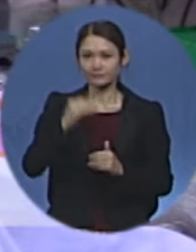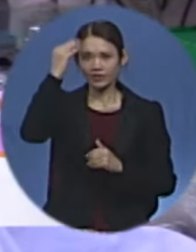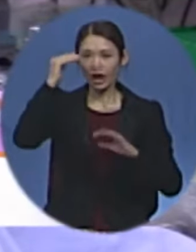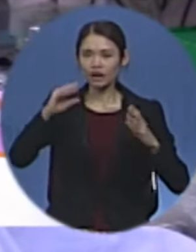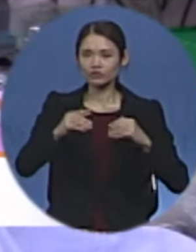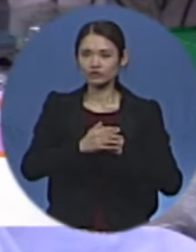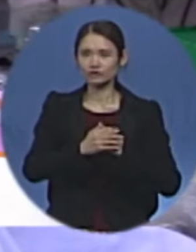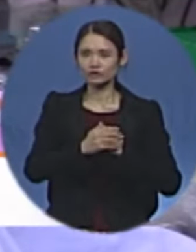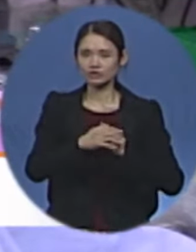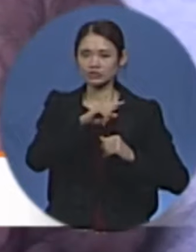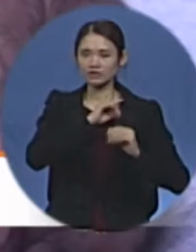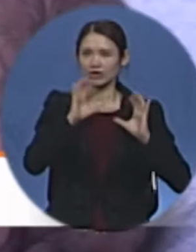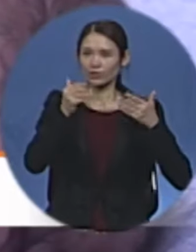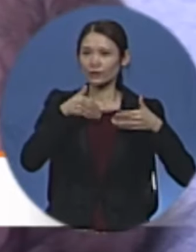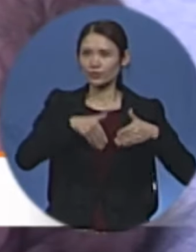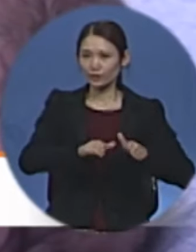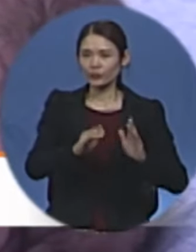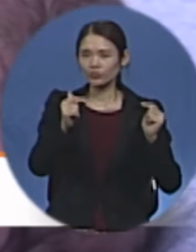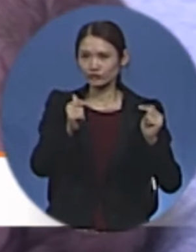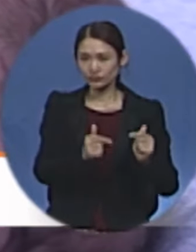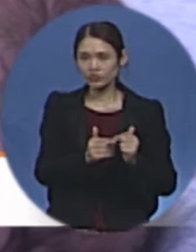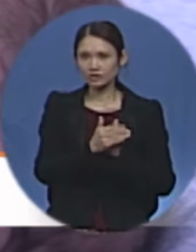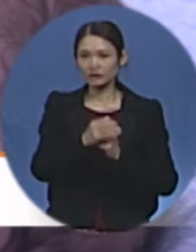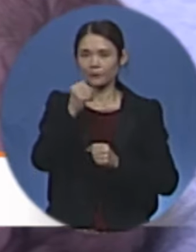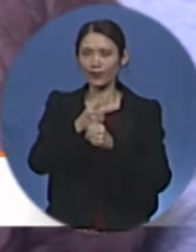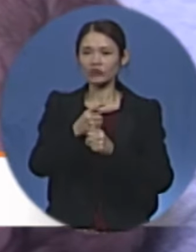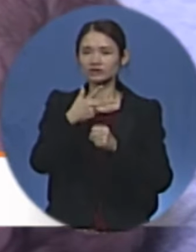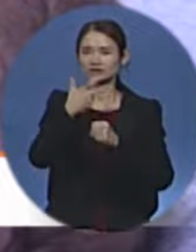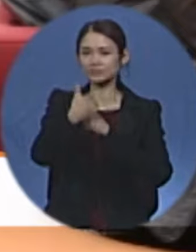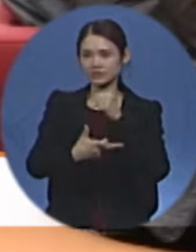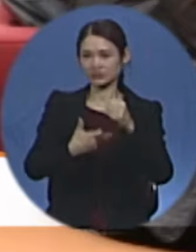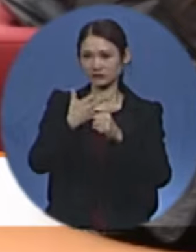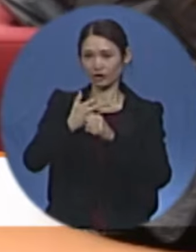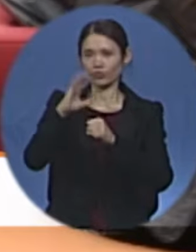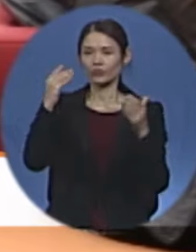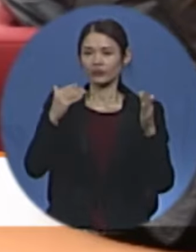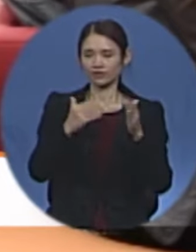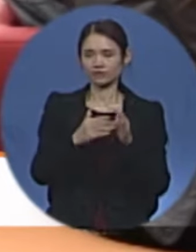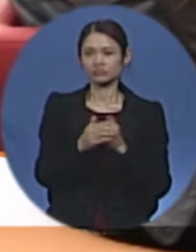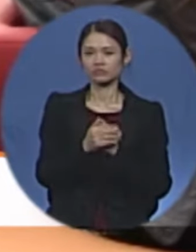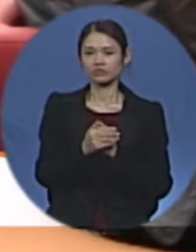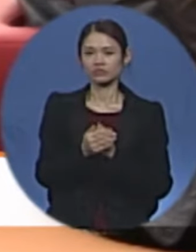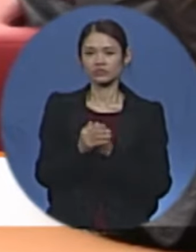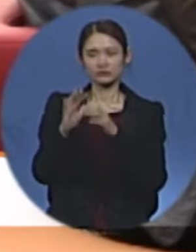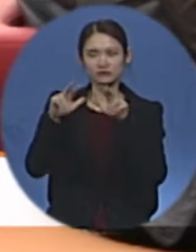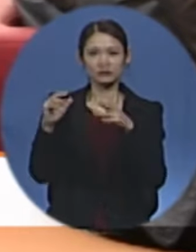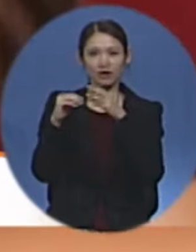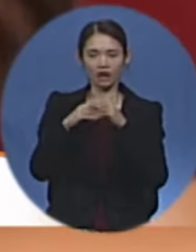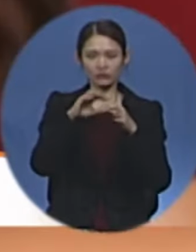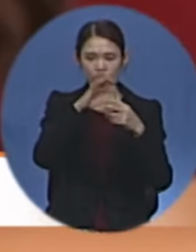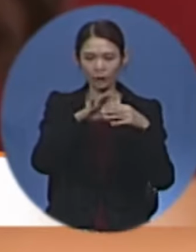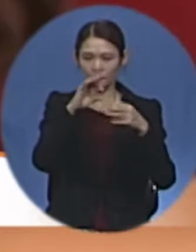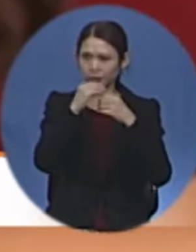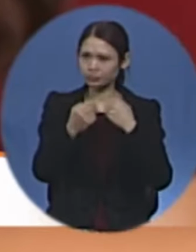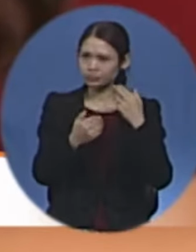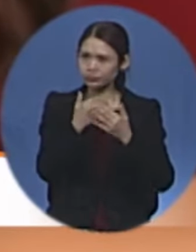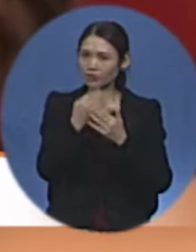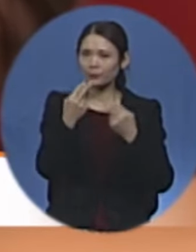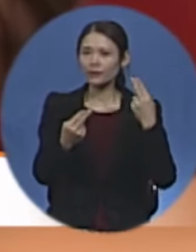우리나라가 초저출산 국가로 접어든 지도 벌써 17년째입니다. 하지만 여태까지와 비교해도